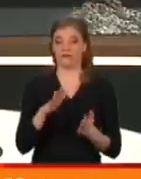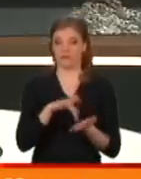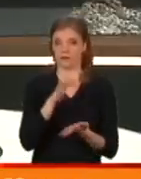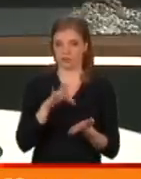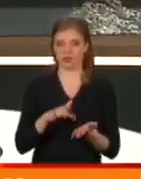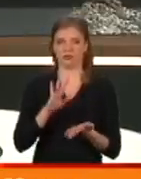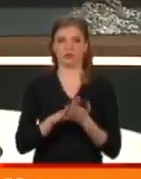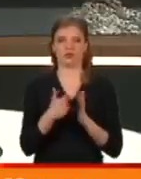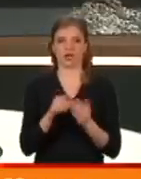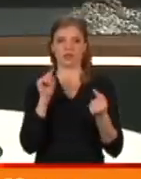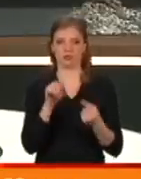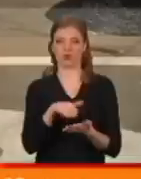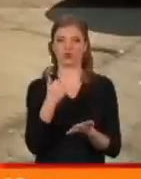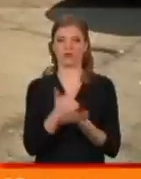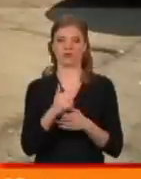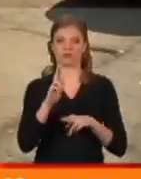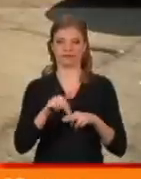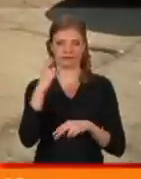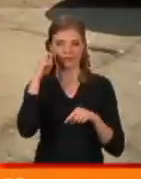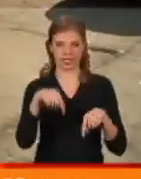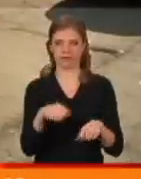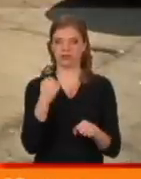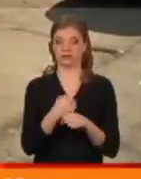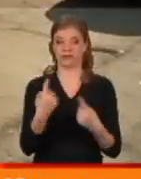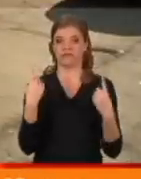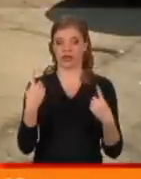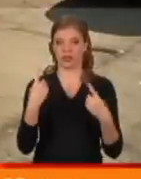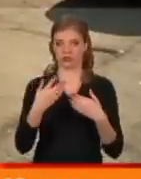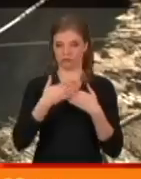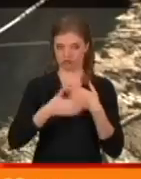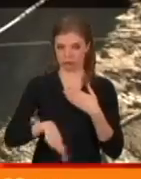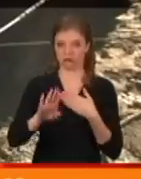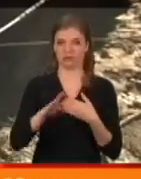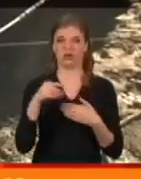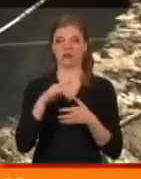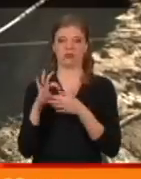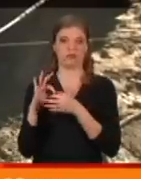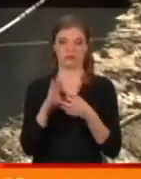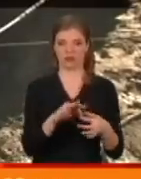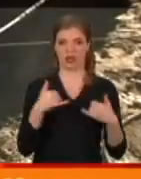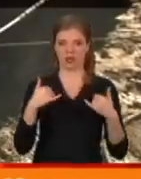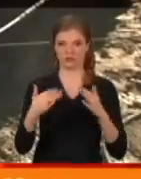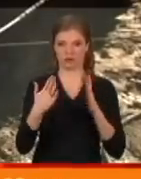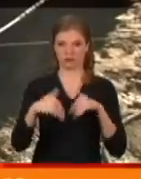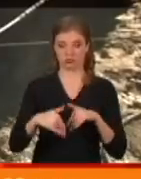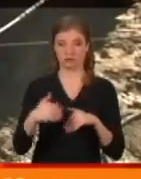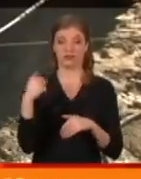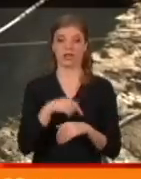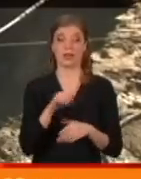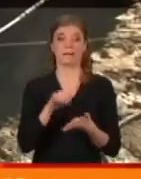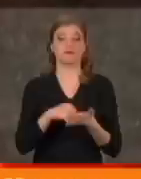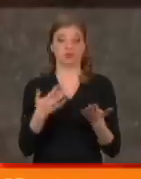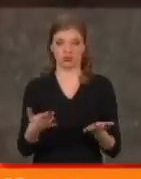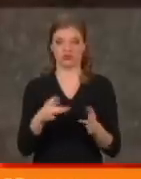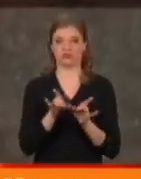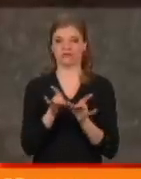просто напроти головного офісу патрульної поліції в Києві, утворилась величезна вирва, яка потягла за собою асфальт із проїжджої частини. Причиною